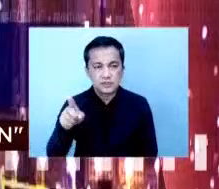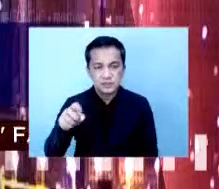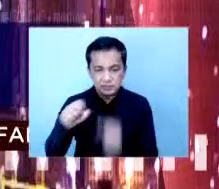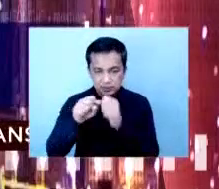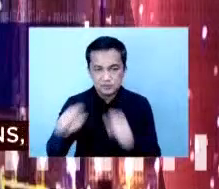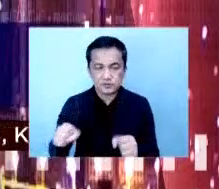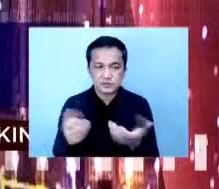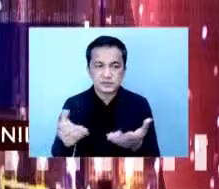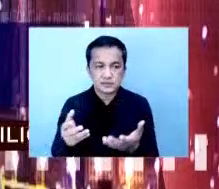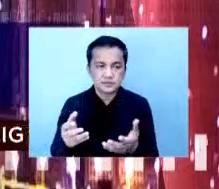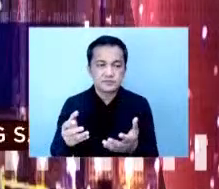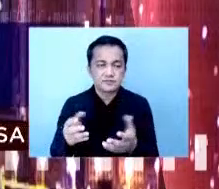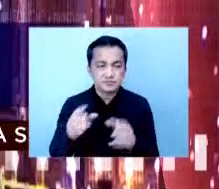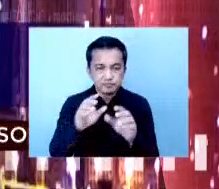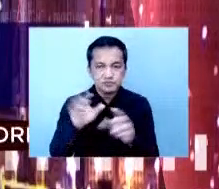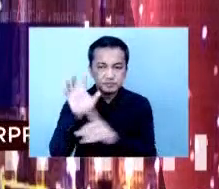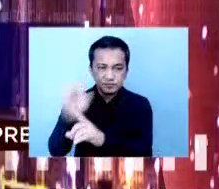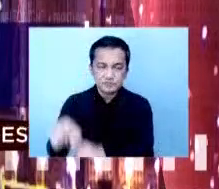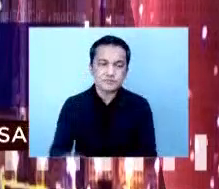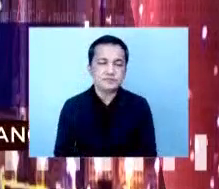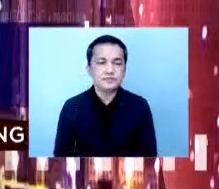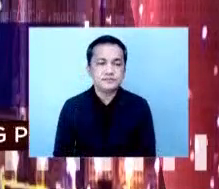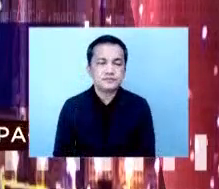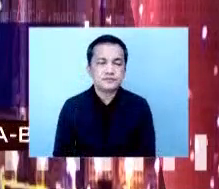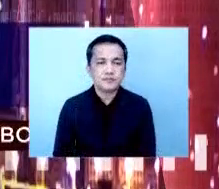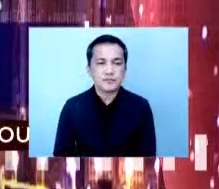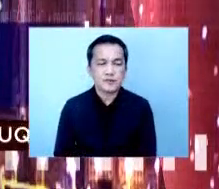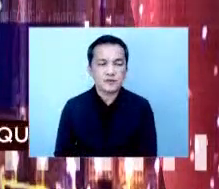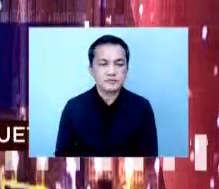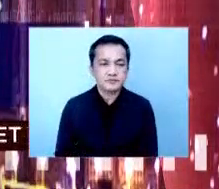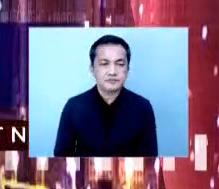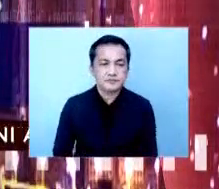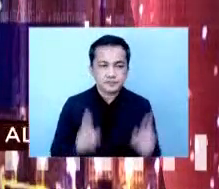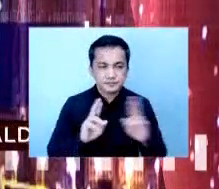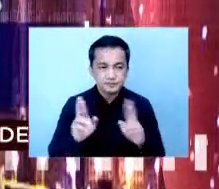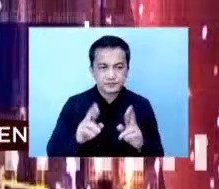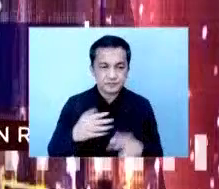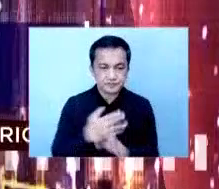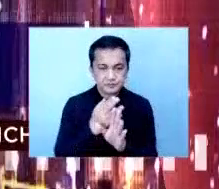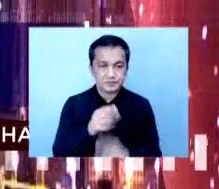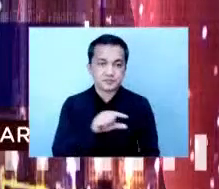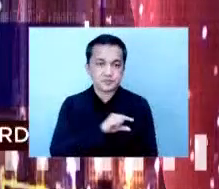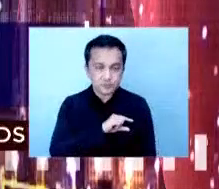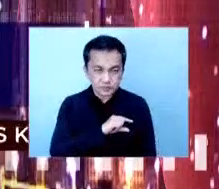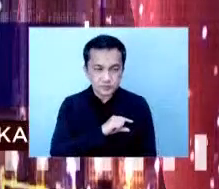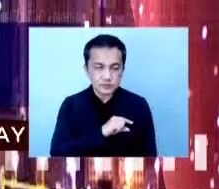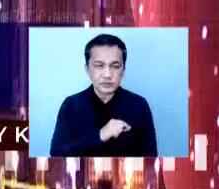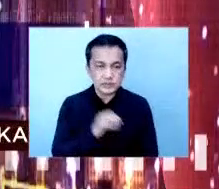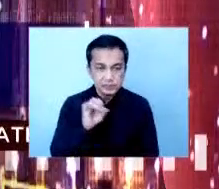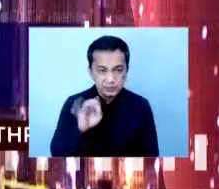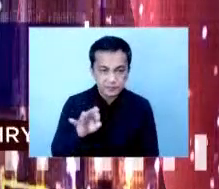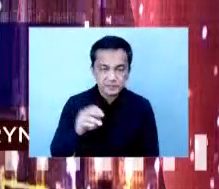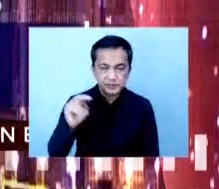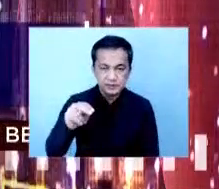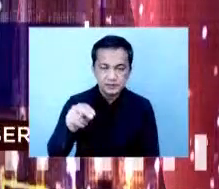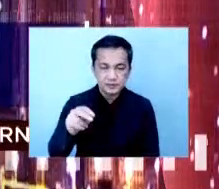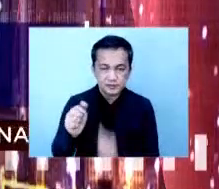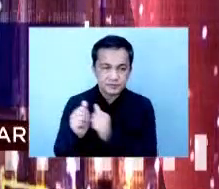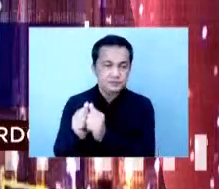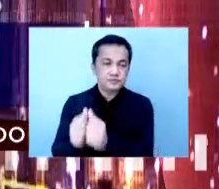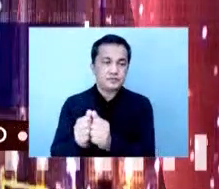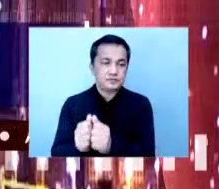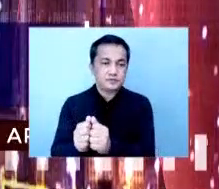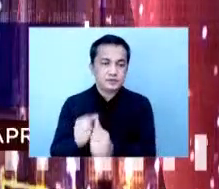siya ma-arrest. Naka-standby rin ang Davao City Police sakaling kailangan nilang samahan ang